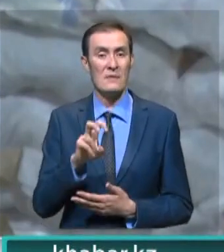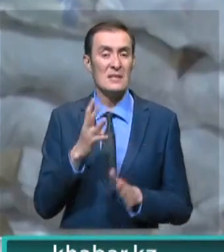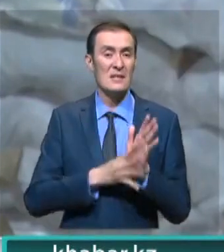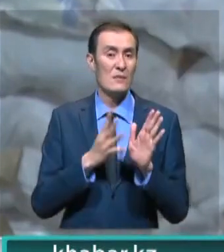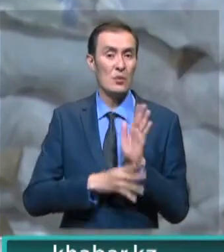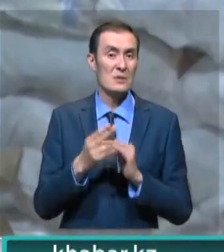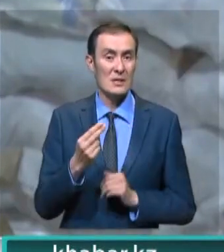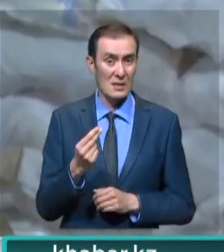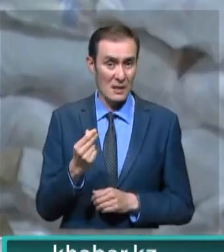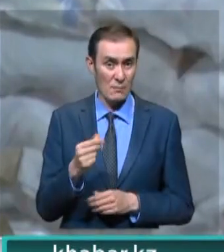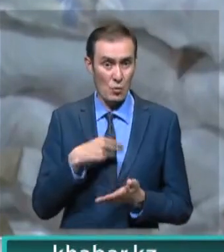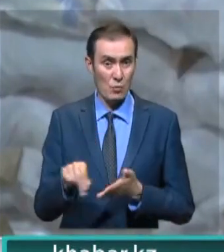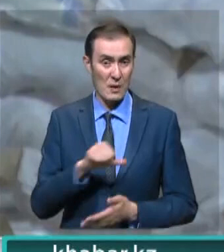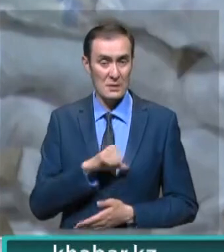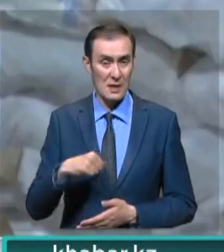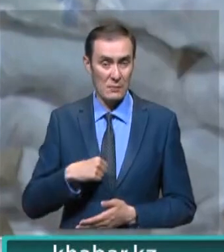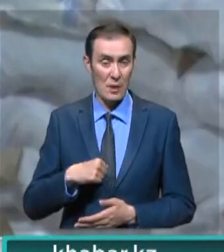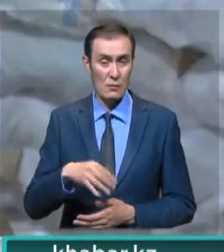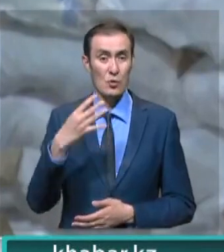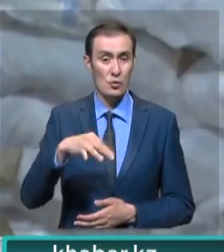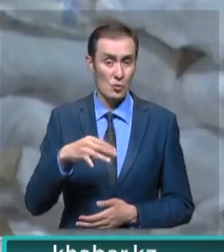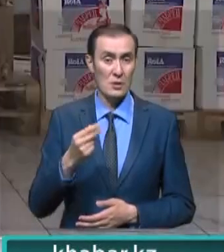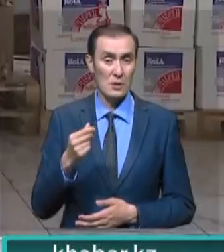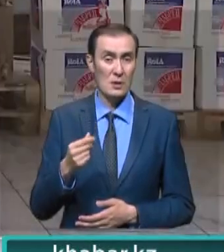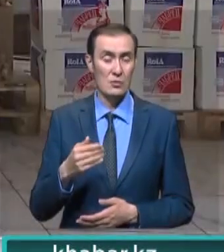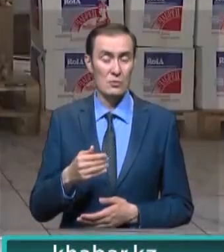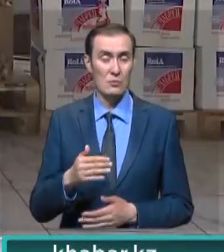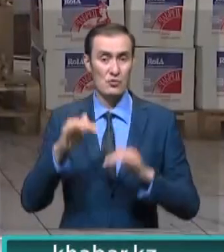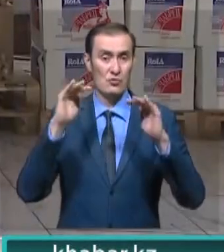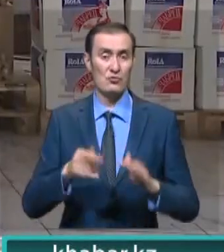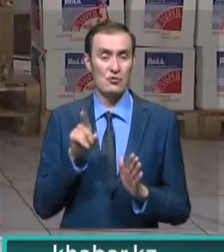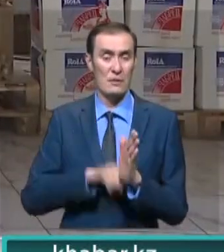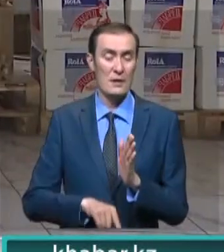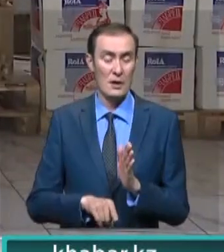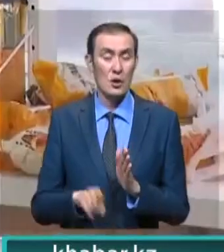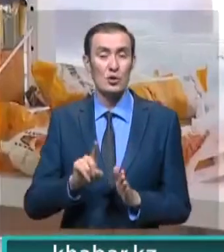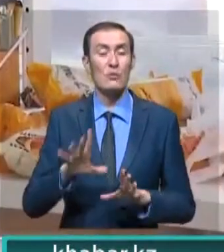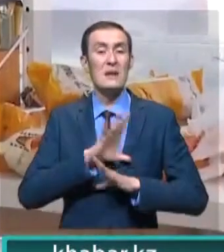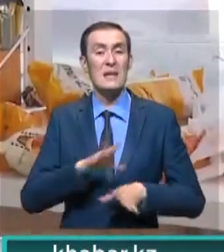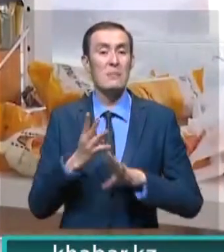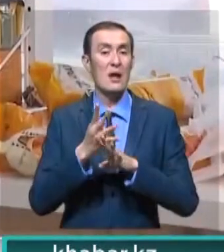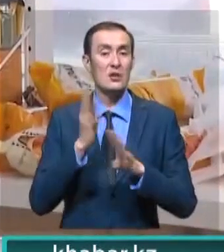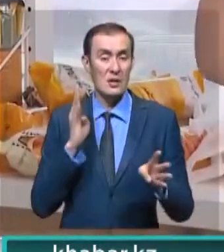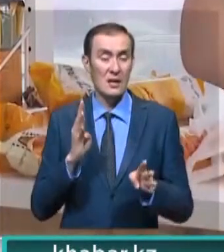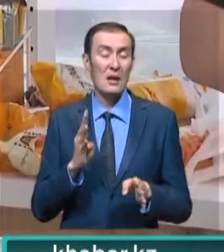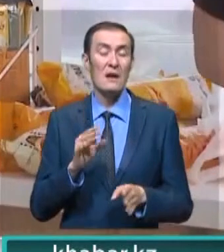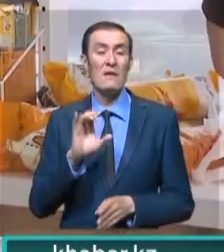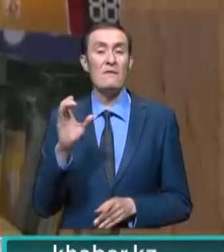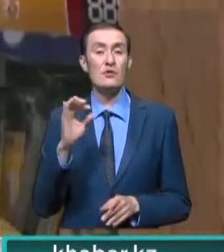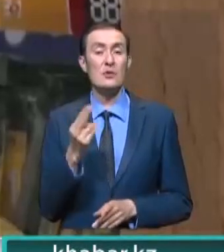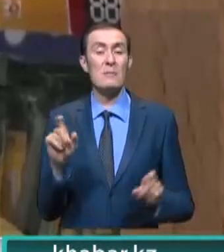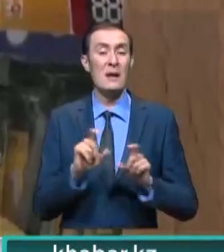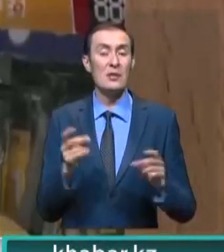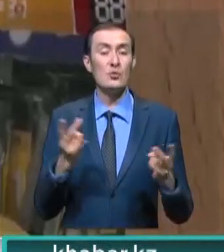290 тенге, вот около 40 тенге мы ищем на убытке. Чтобы избавиться от больших очередей за сахаром в социальные